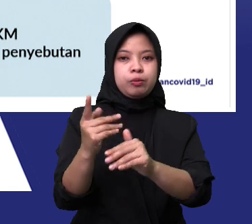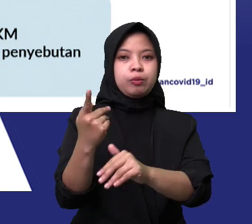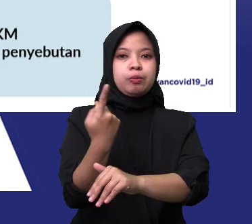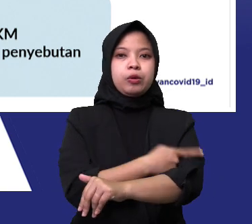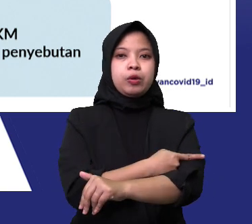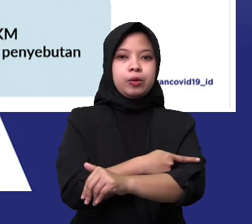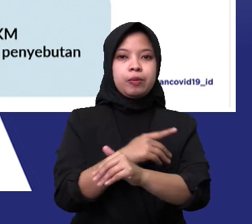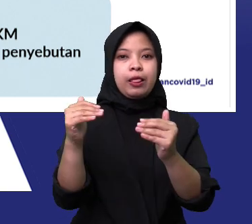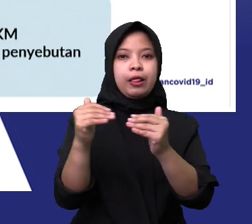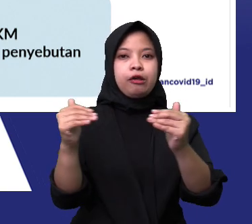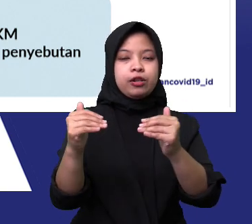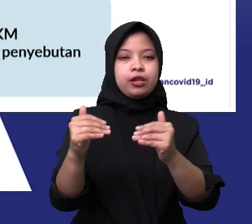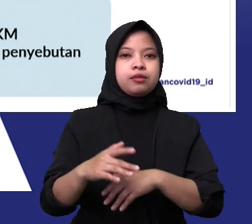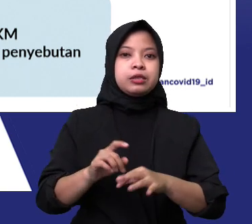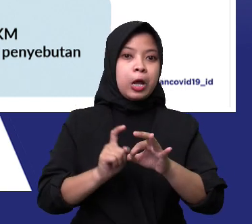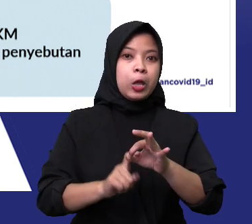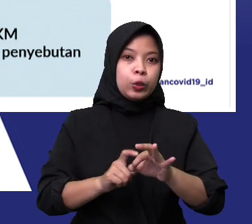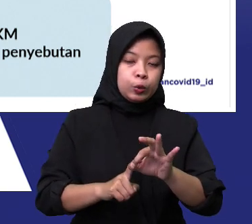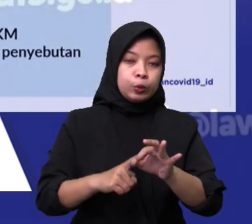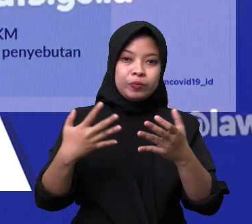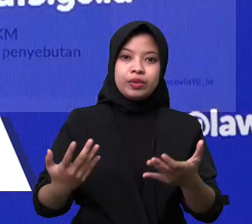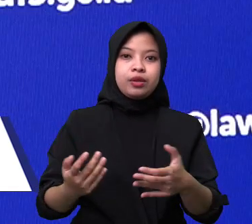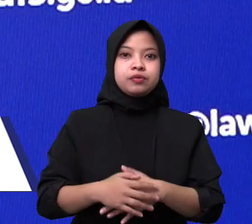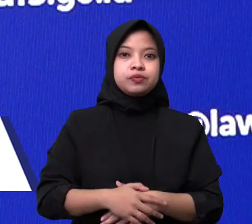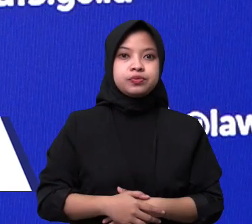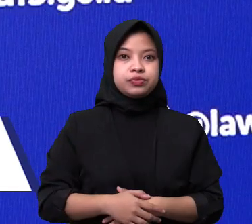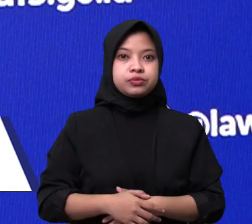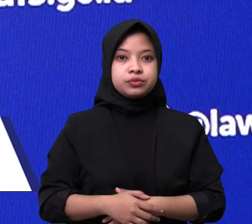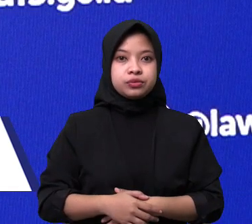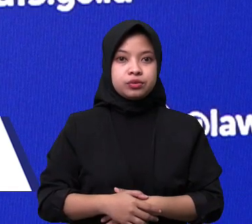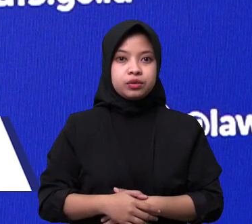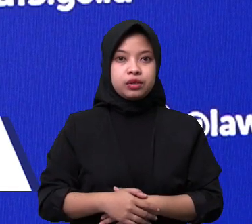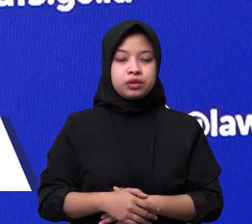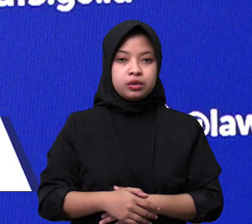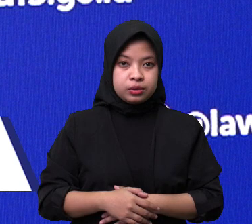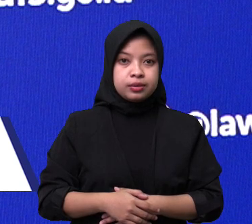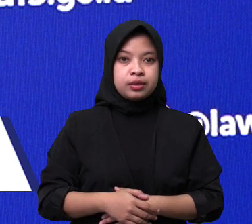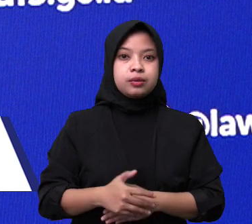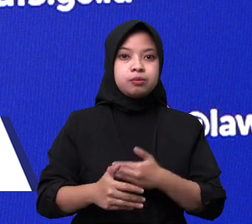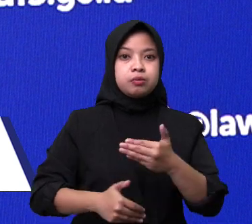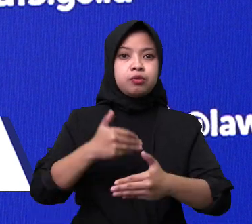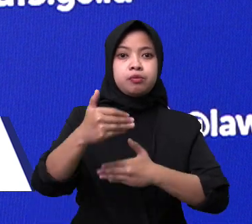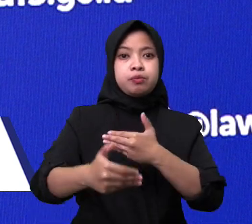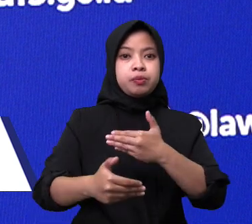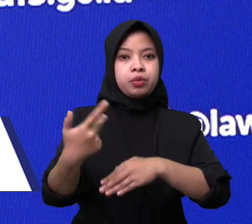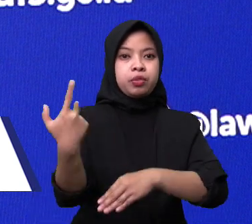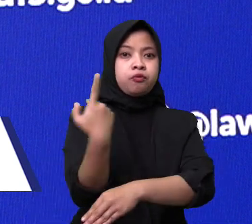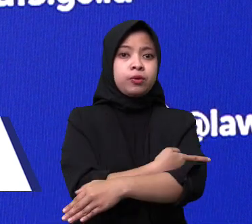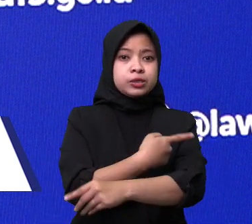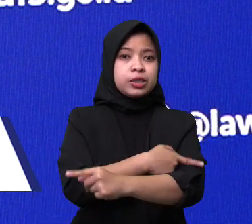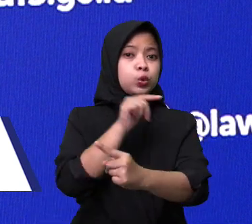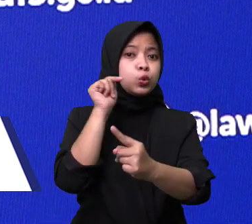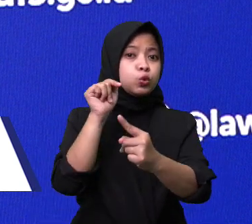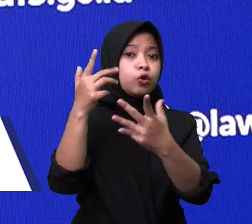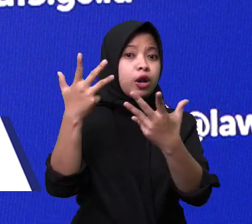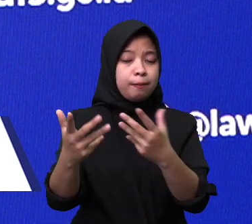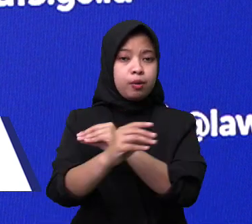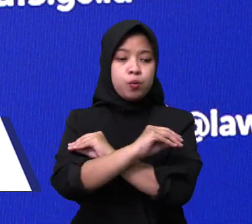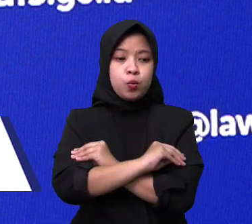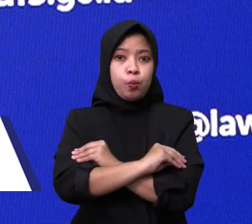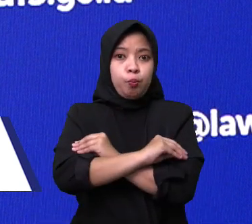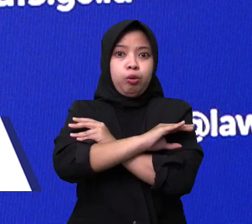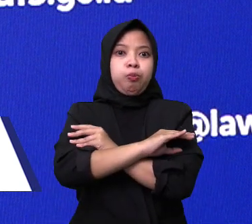penilaian leveling. Faktanya, pemberian dosis lanjutan vaksinasi bertujuan untuk meningkatkan pembentukan antibodi